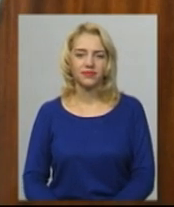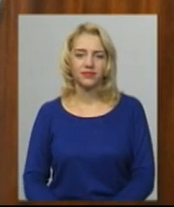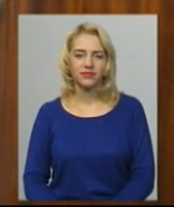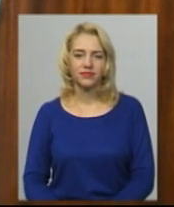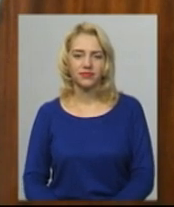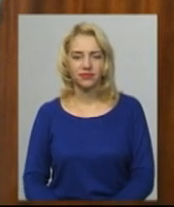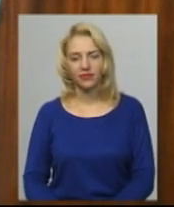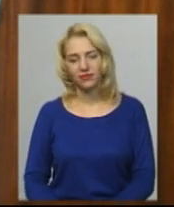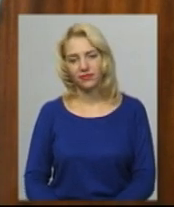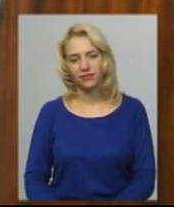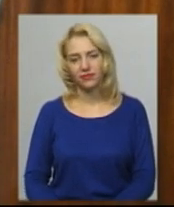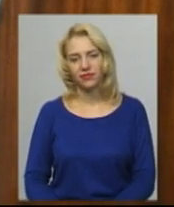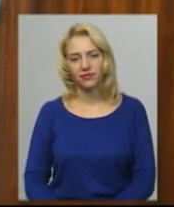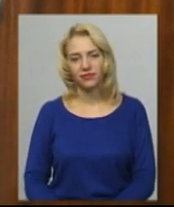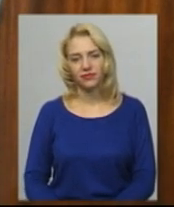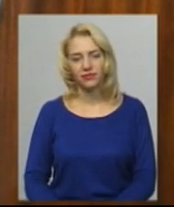Музика